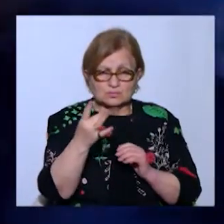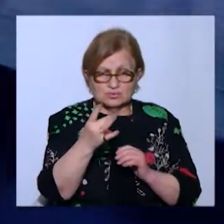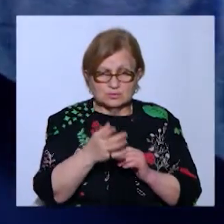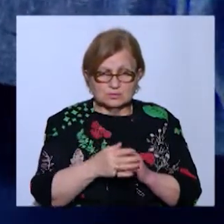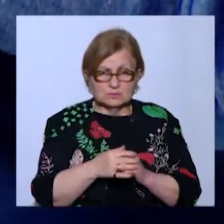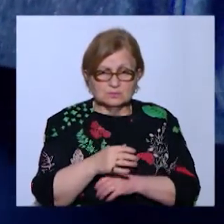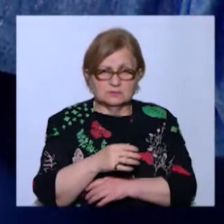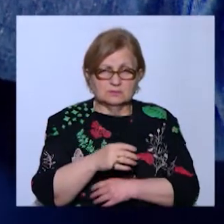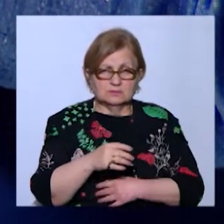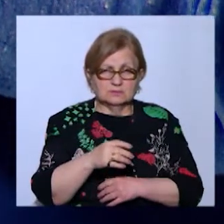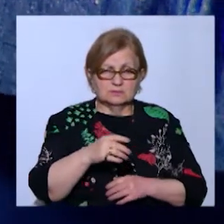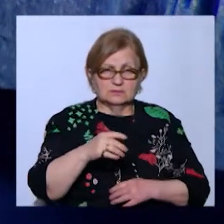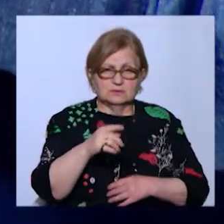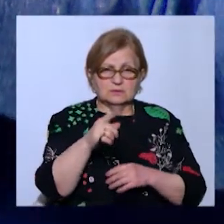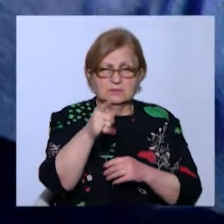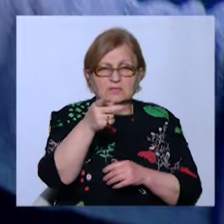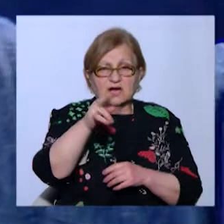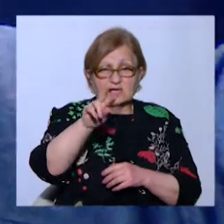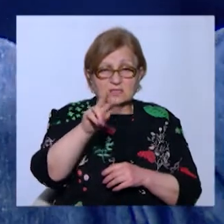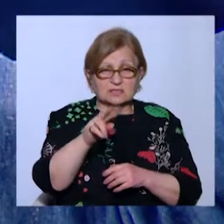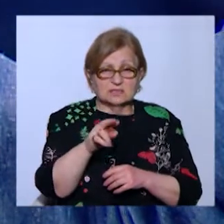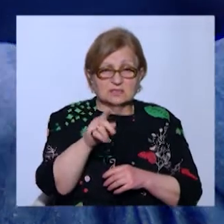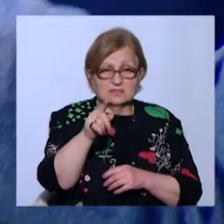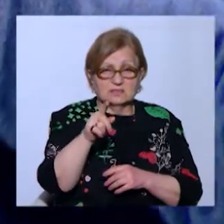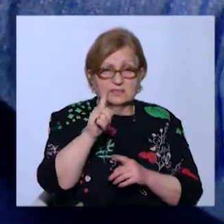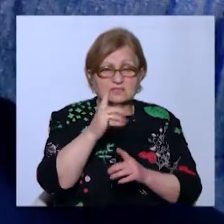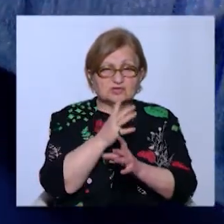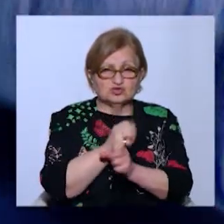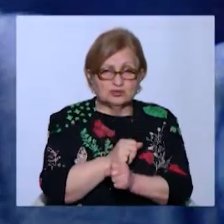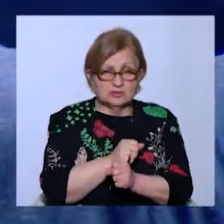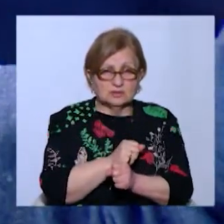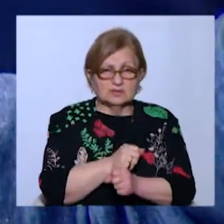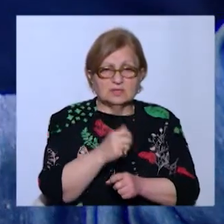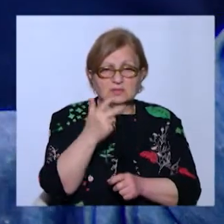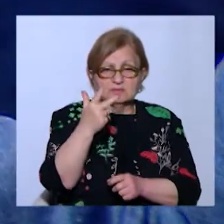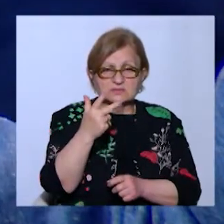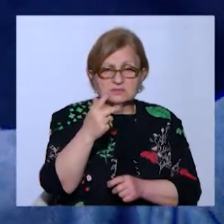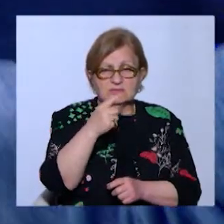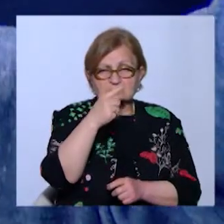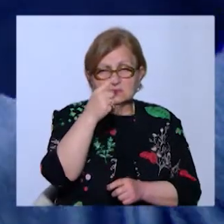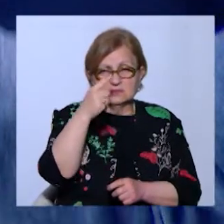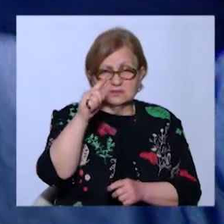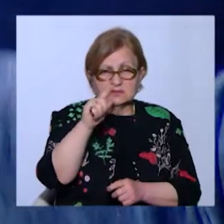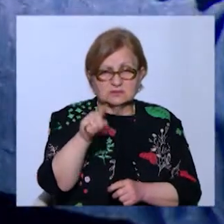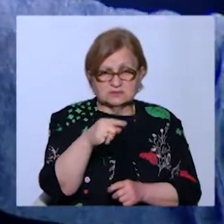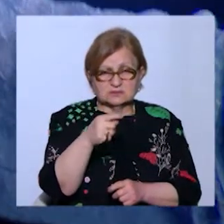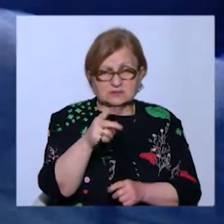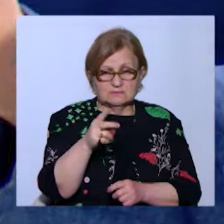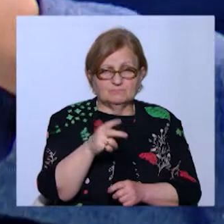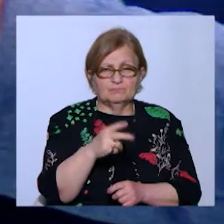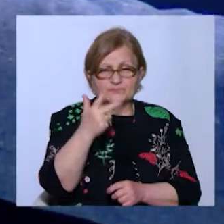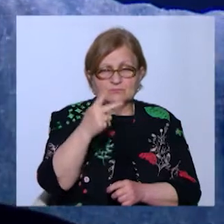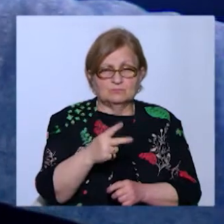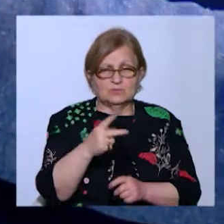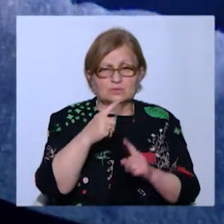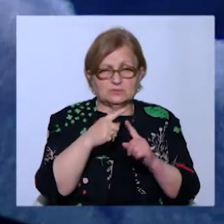2 ხარისხად 2x, 2 ხარისხად x-ის კვადრატი, ანუ აქ ერთი წევრი შეიკვეცება და დარჩება 3 ხარისხად x-ი შეფარდებული 2 ხარისხად x-თან, ანუ 3